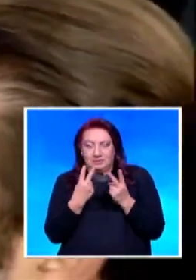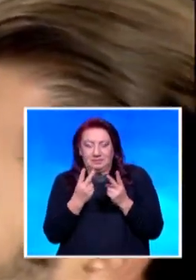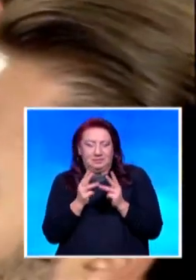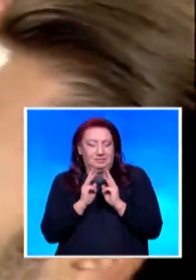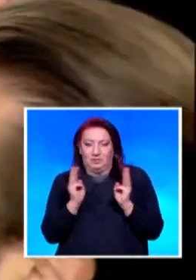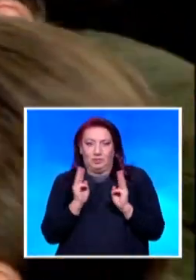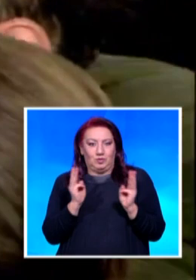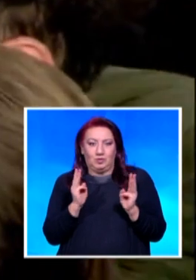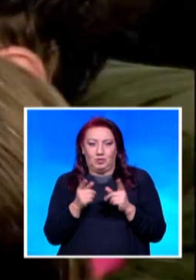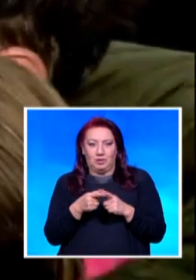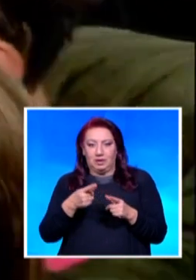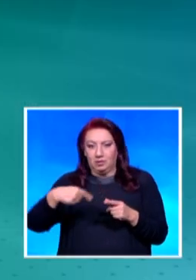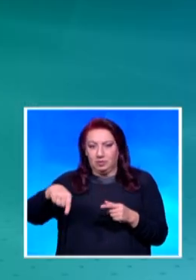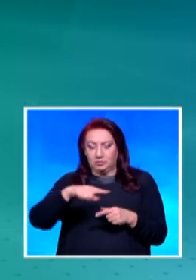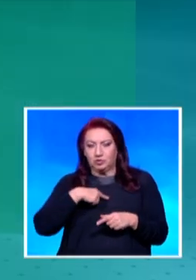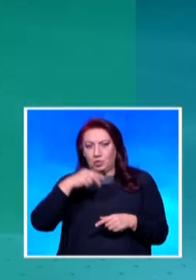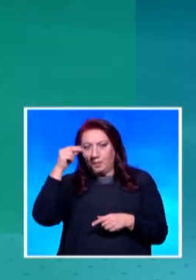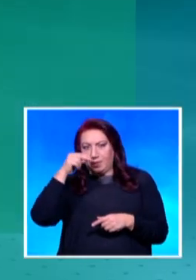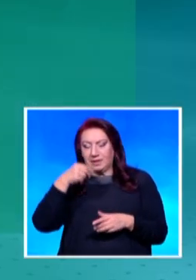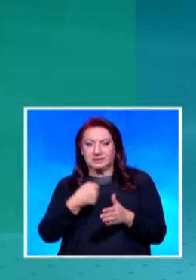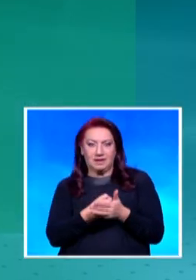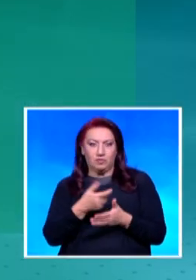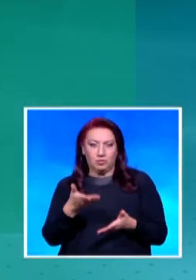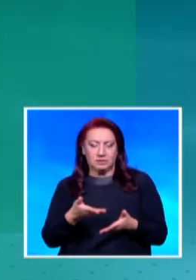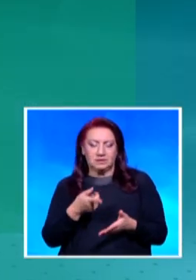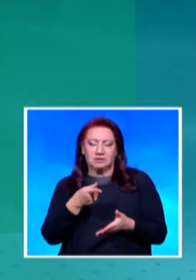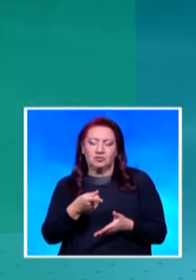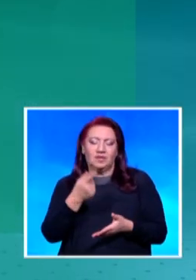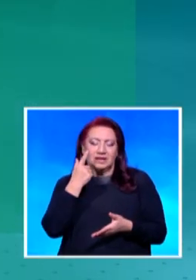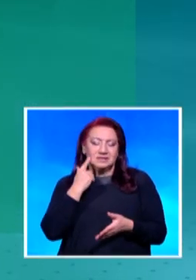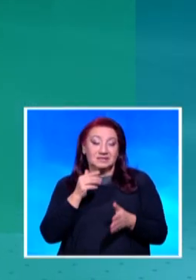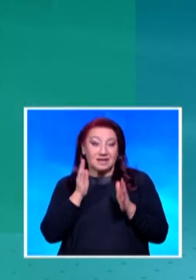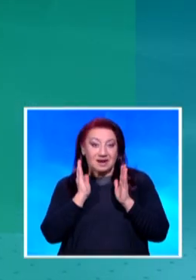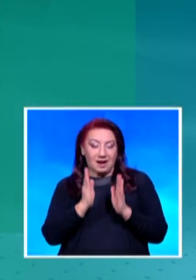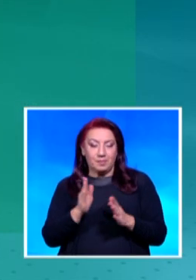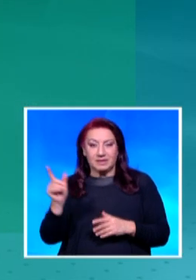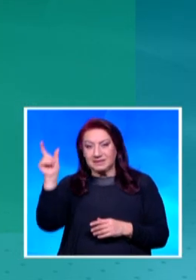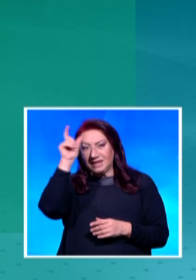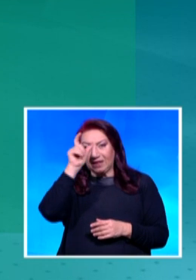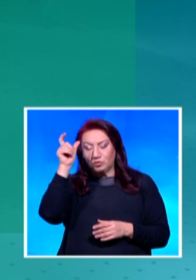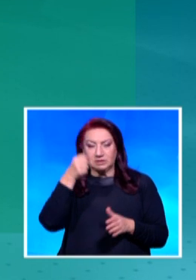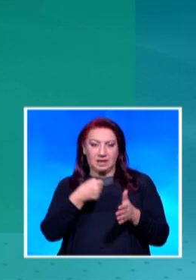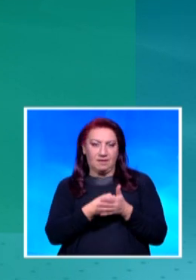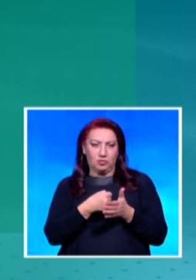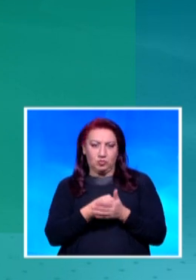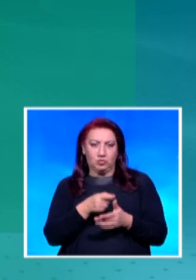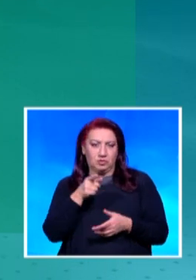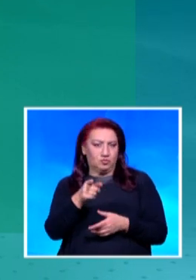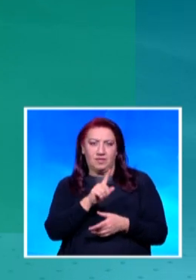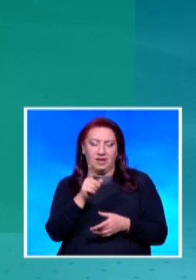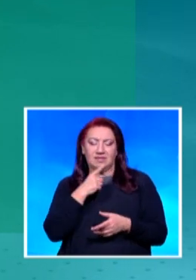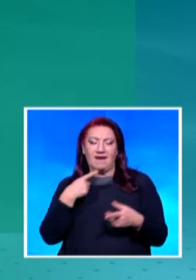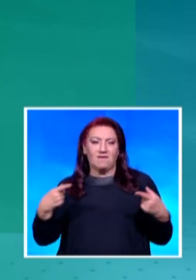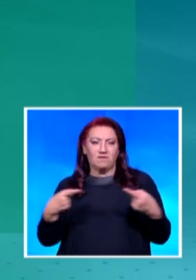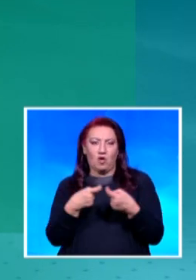родният национал Мартин Минчев. Това нападение е срамна вечер за турския футбол. Футболните мачове не са война, няма смърт в